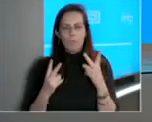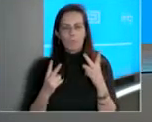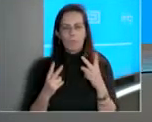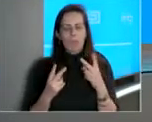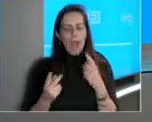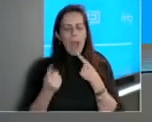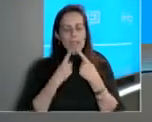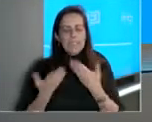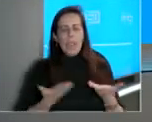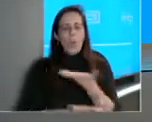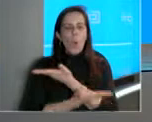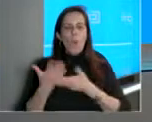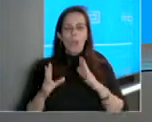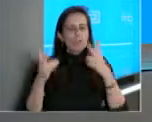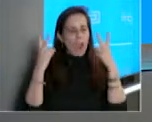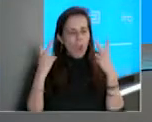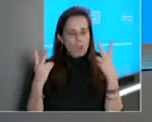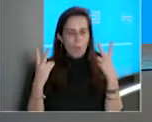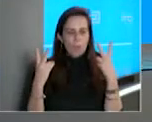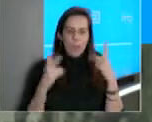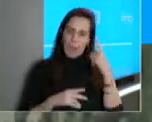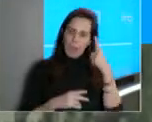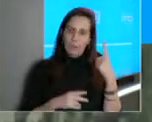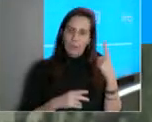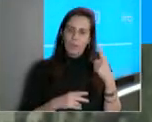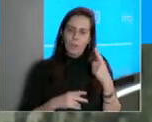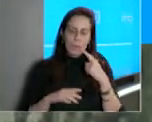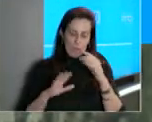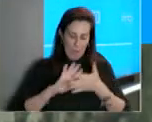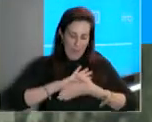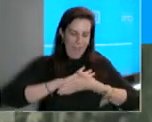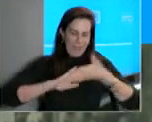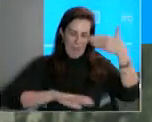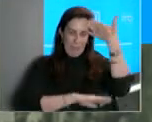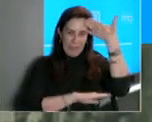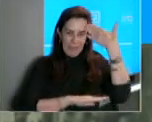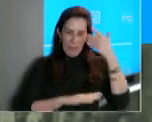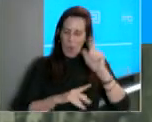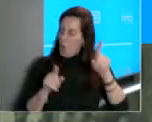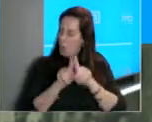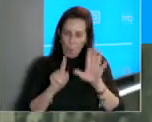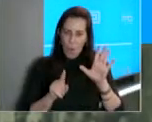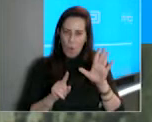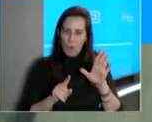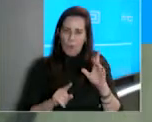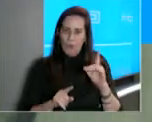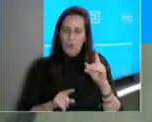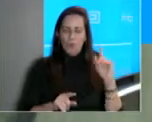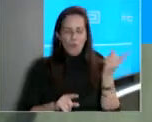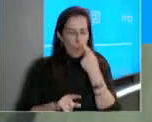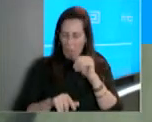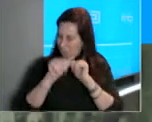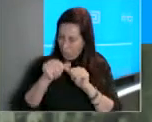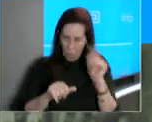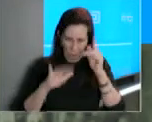השיח הציבורי כולו, אז מה שחשוב לדעת זה שבעשור הראשון למדינה, בניגוד לדימוי שהעיתונות כולה הייתה מגויסת